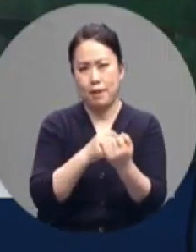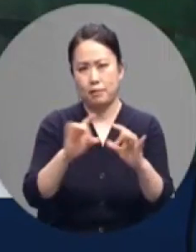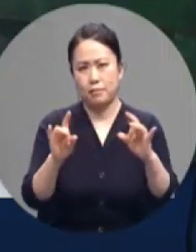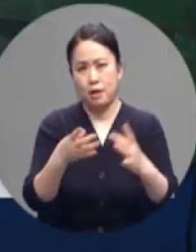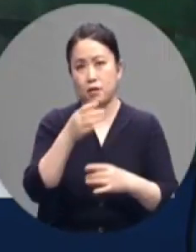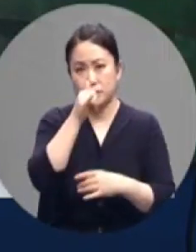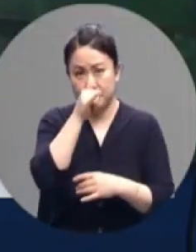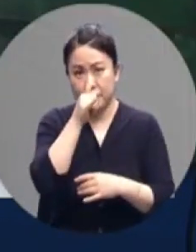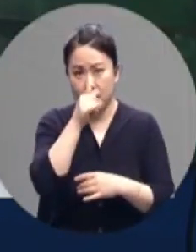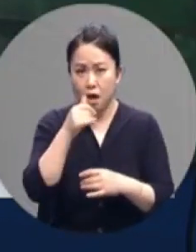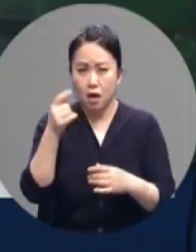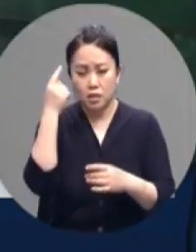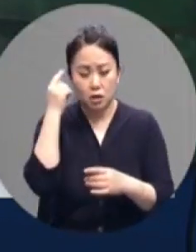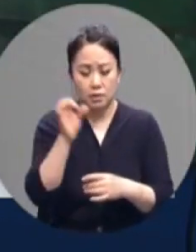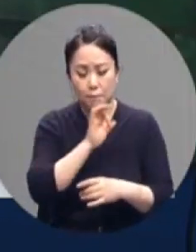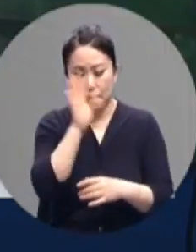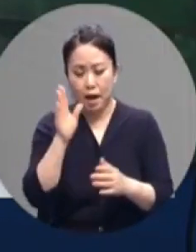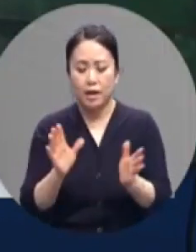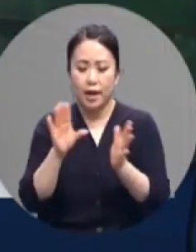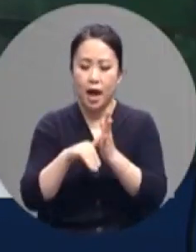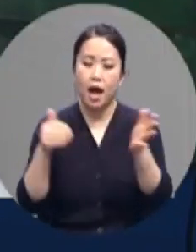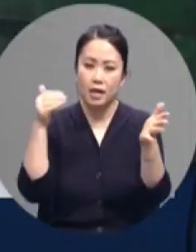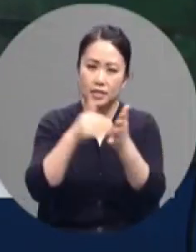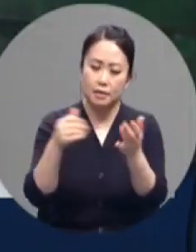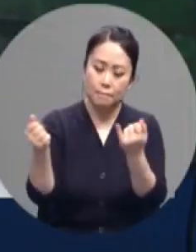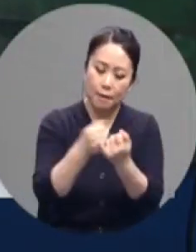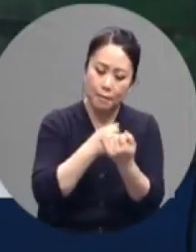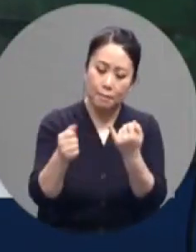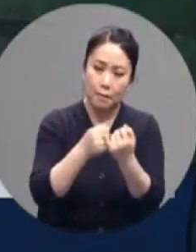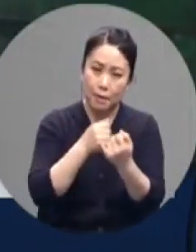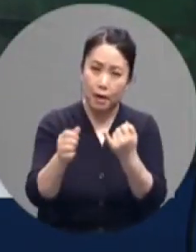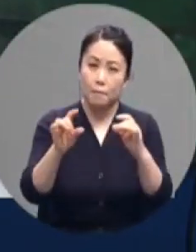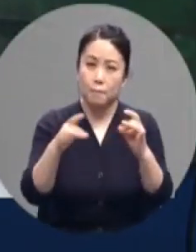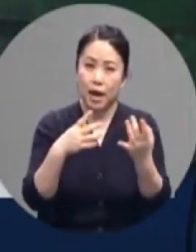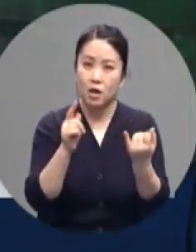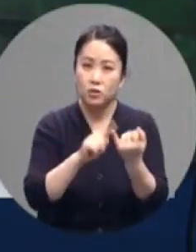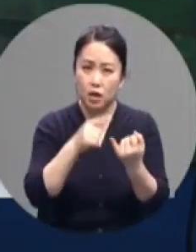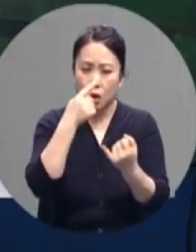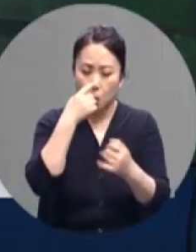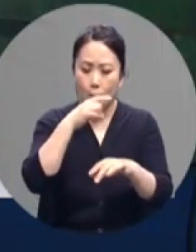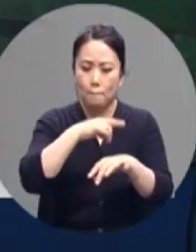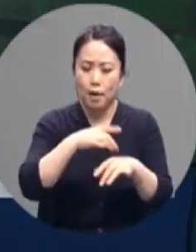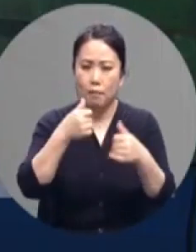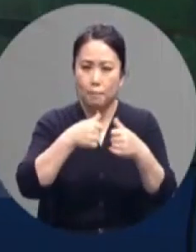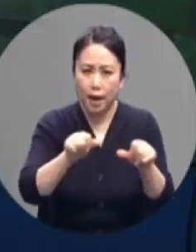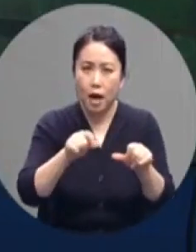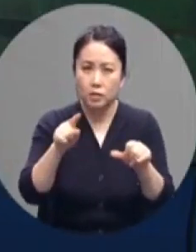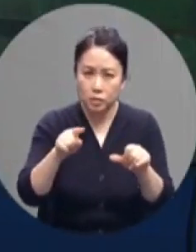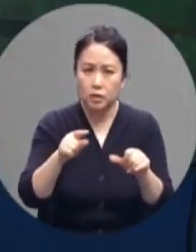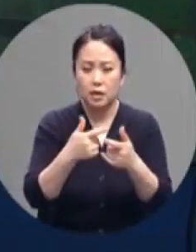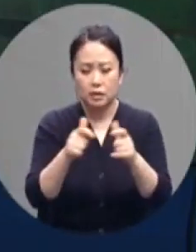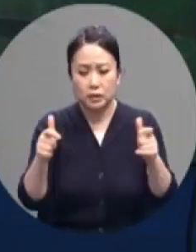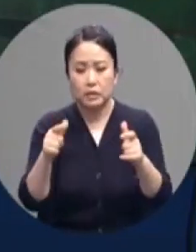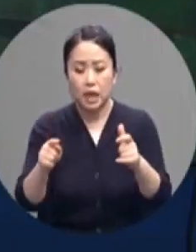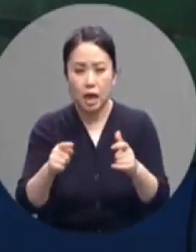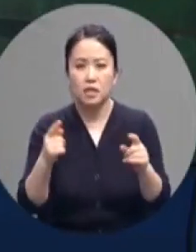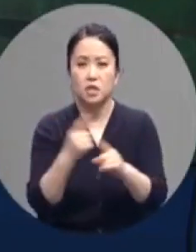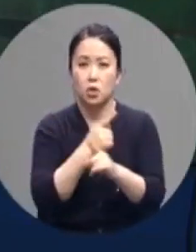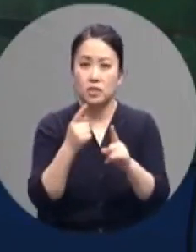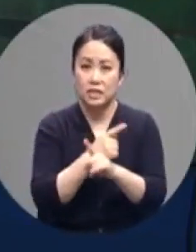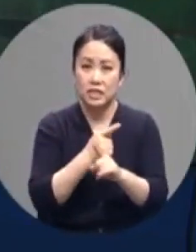여성은 코뼈가 부러지고 얼굴 전체가 멍이 드는 전치 4주의 중상을 입었습니다. 김윤아 기자가